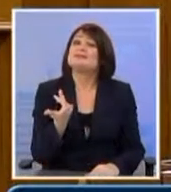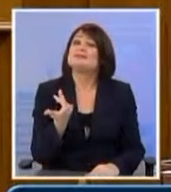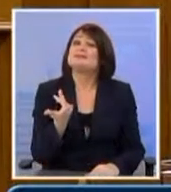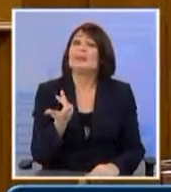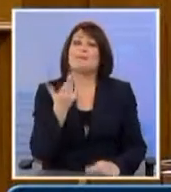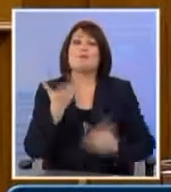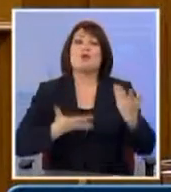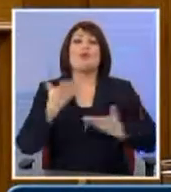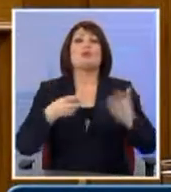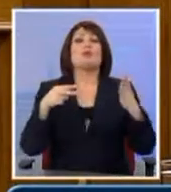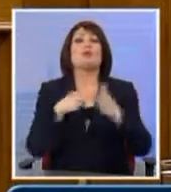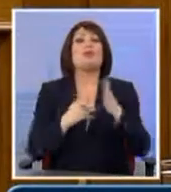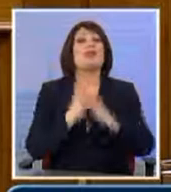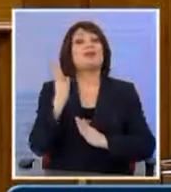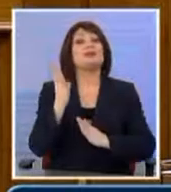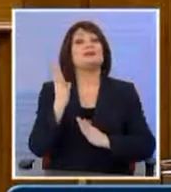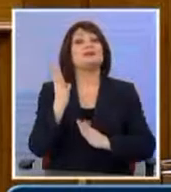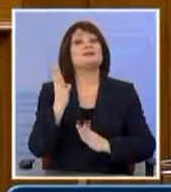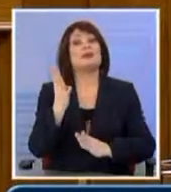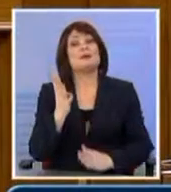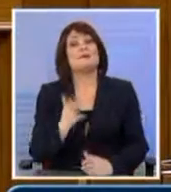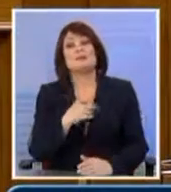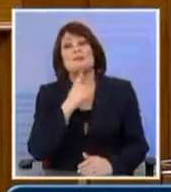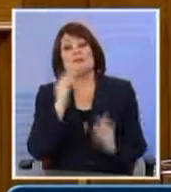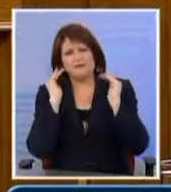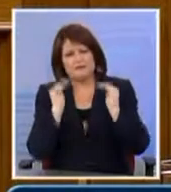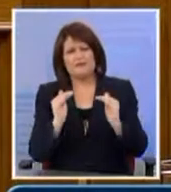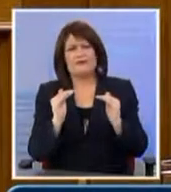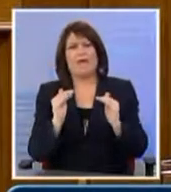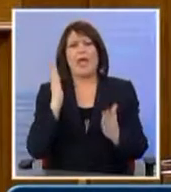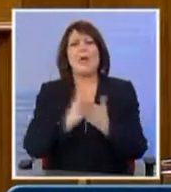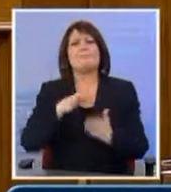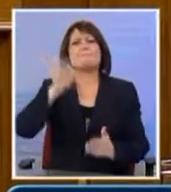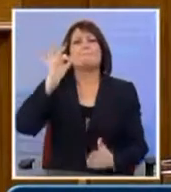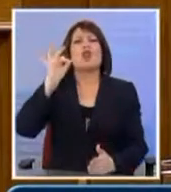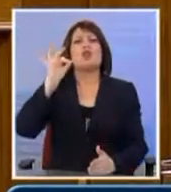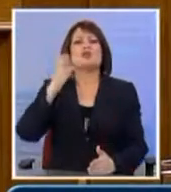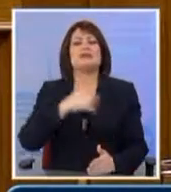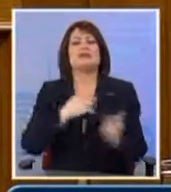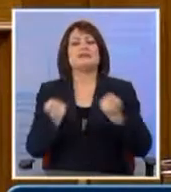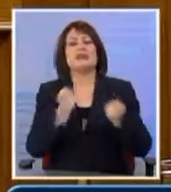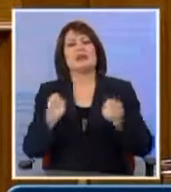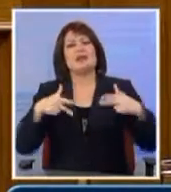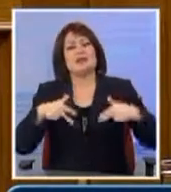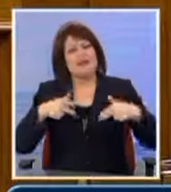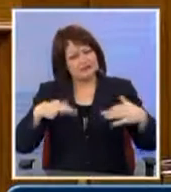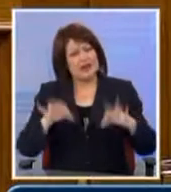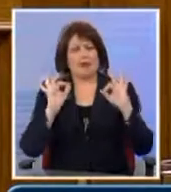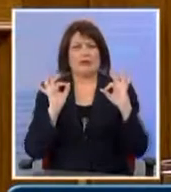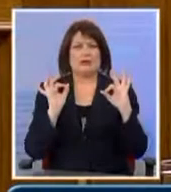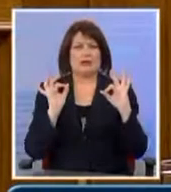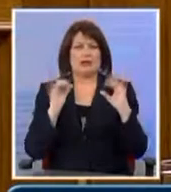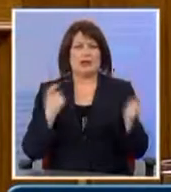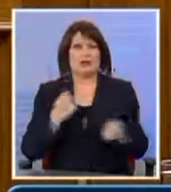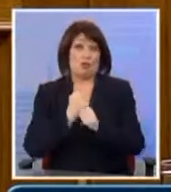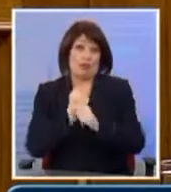Ο προϋπολογισμός του 2014 υπηρετεί την ίδια κύρια στρατηγική επιλογή που έχει θέσει αυτή η κυβέρνηση από την πρώτη μέρα που ξεκίνησε το έργο